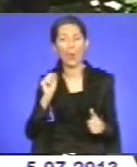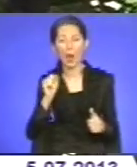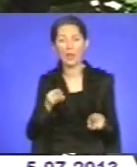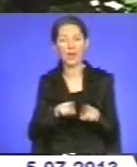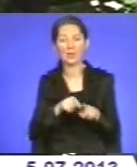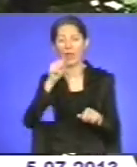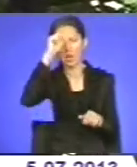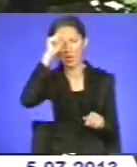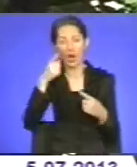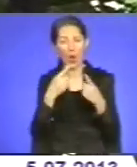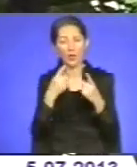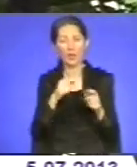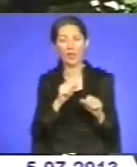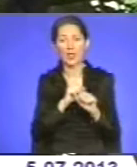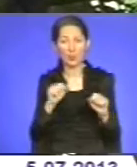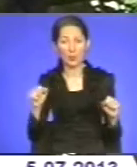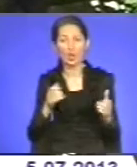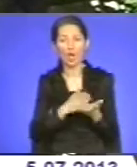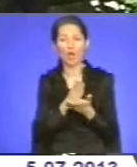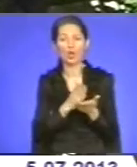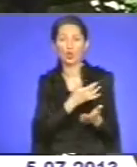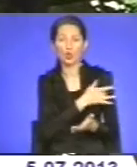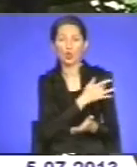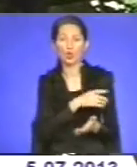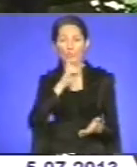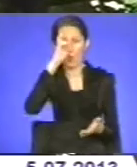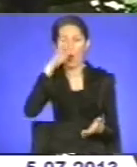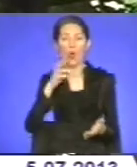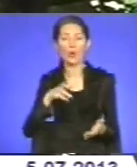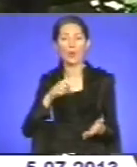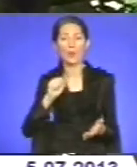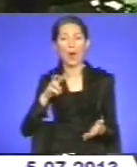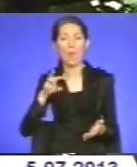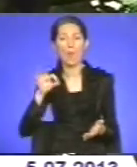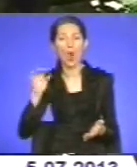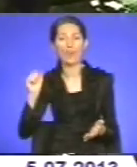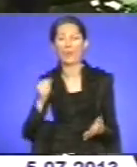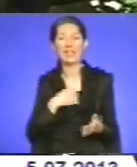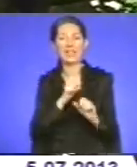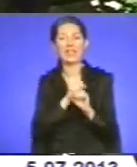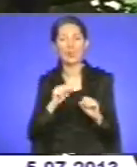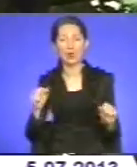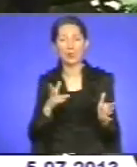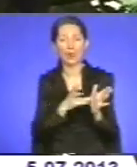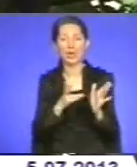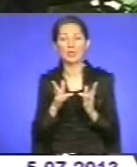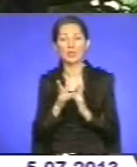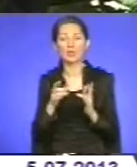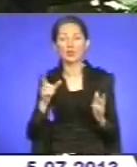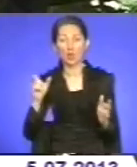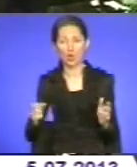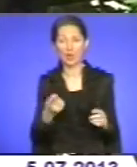Богу і мамоні. Двом богам служити не можна. Ми не можемо християнського чоловіка Івана Хрестителя, який хрестив